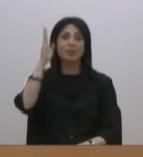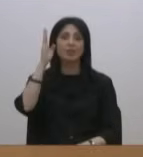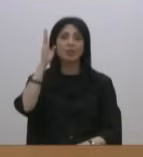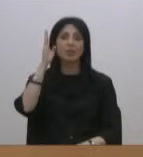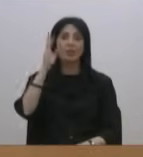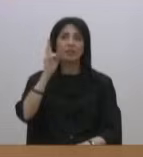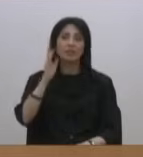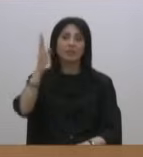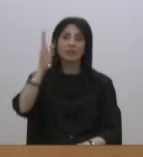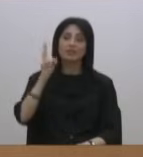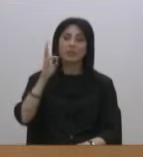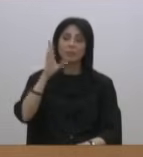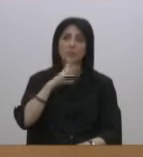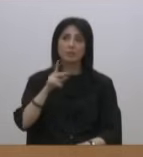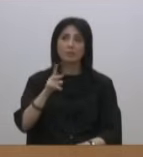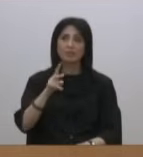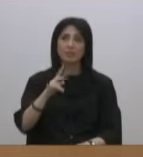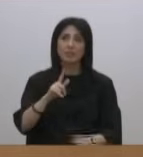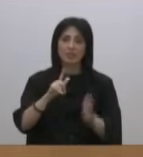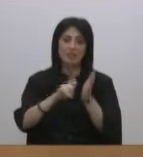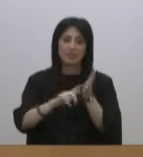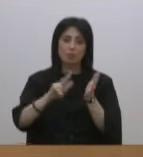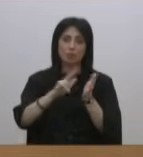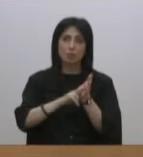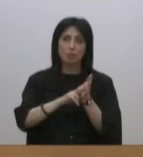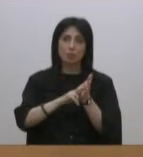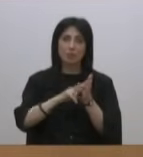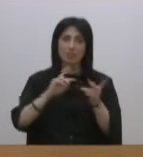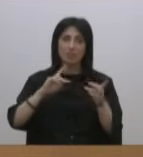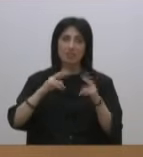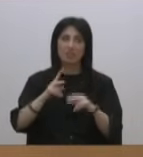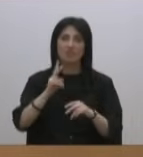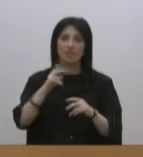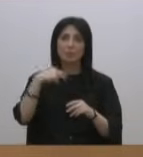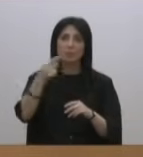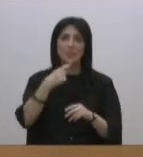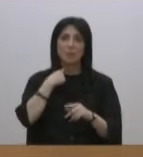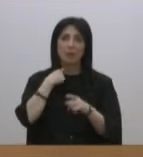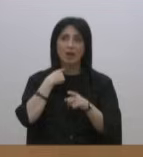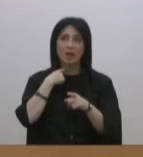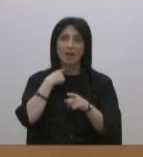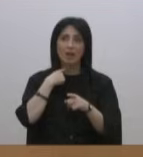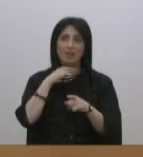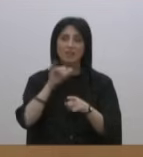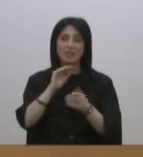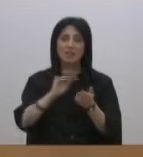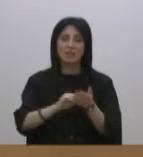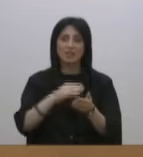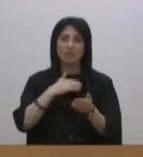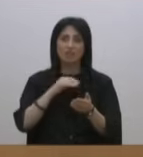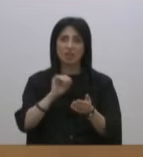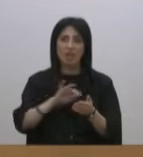ხელი, აციეთ ხელი, აბა თუ შეიძლება. 78 შეცვლილებას ვინ მიეცით ხმა? სადაც წერია